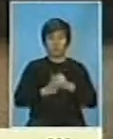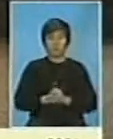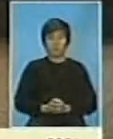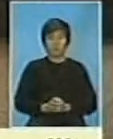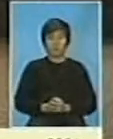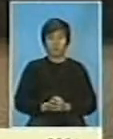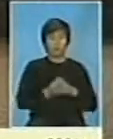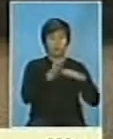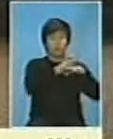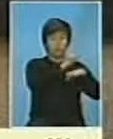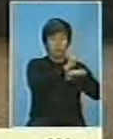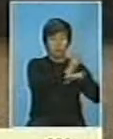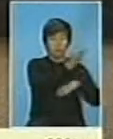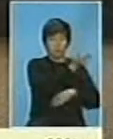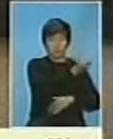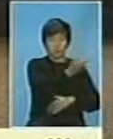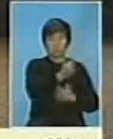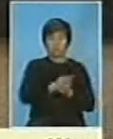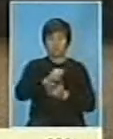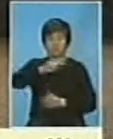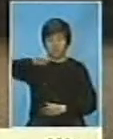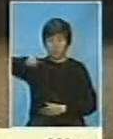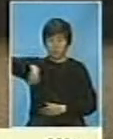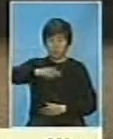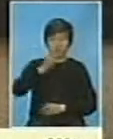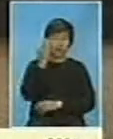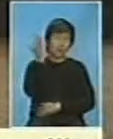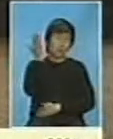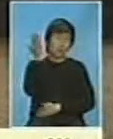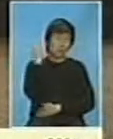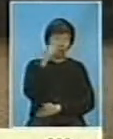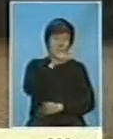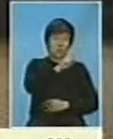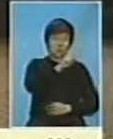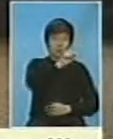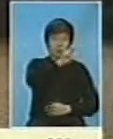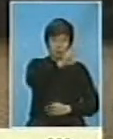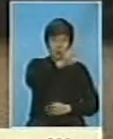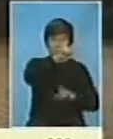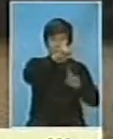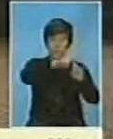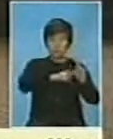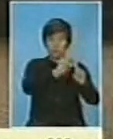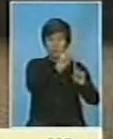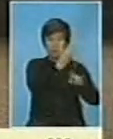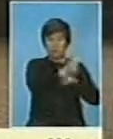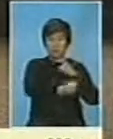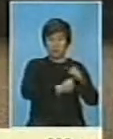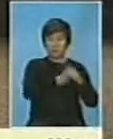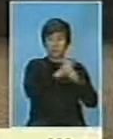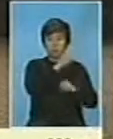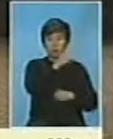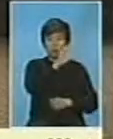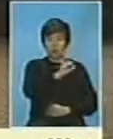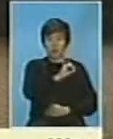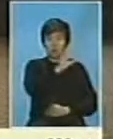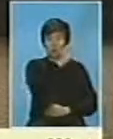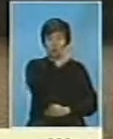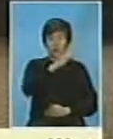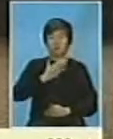กครับเมื่อวันที่23เมษายน2558ผมได้แถลงคัดค้